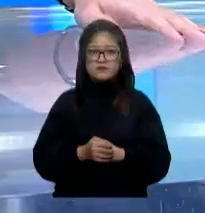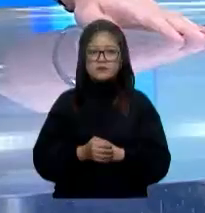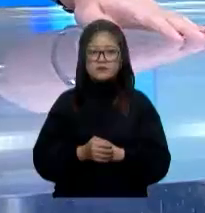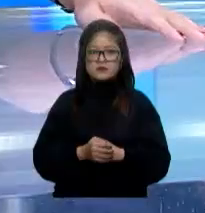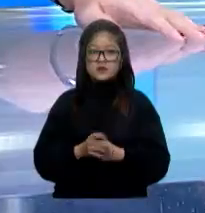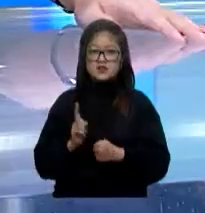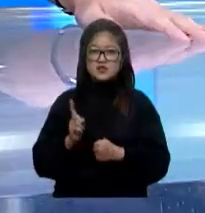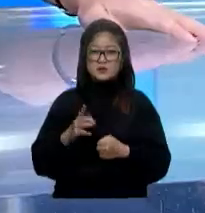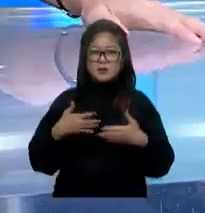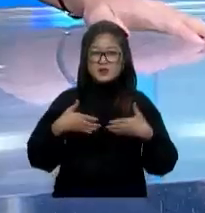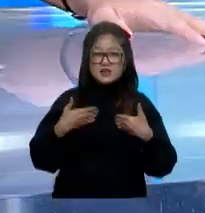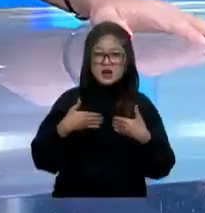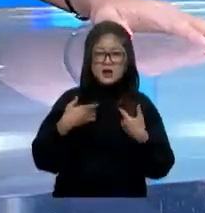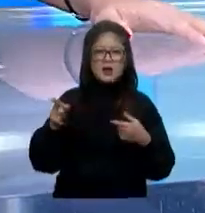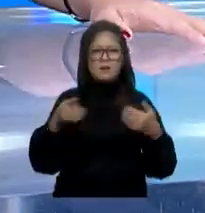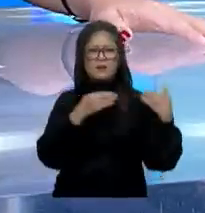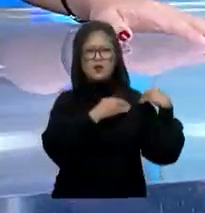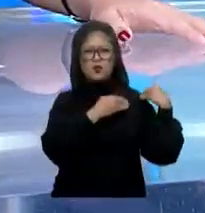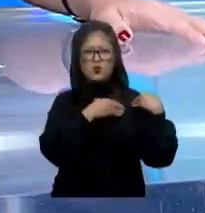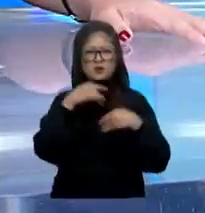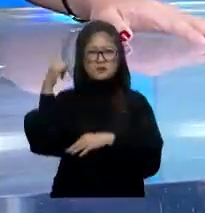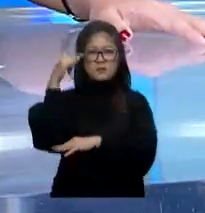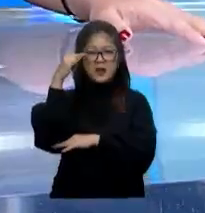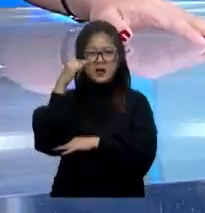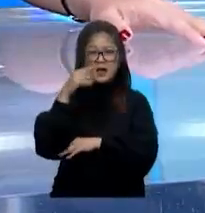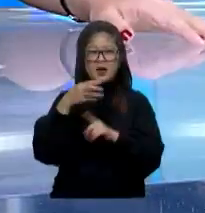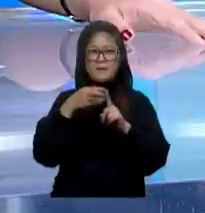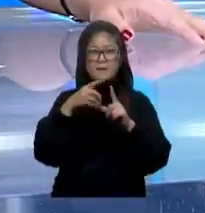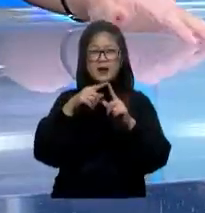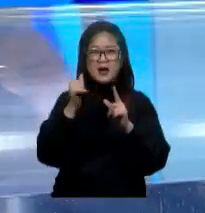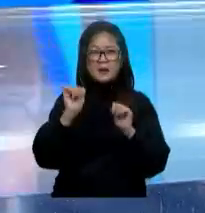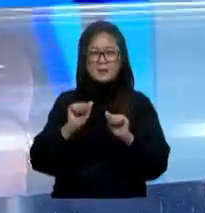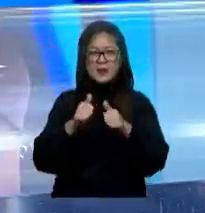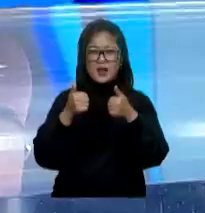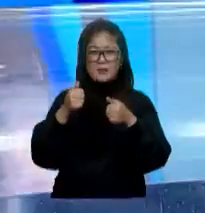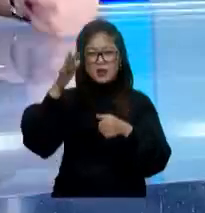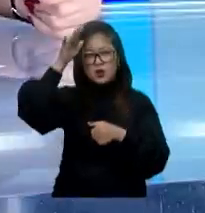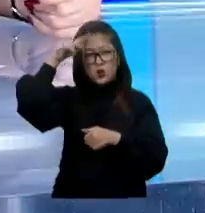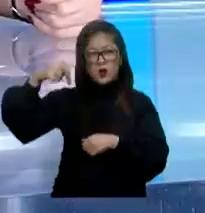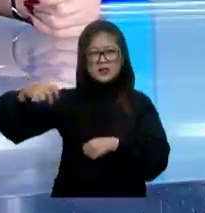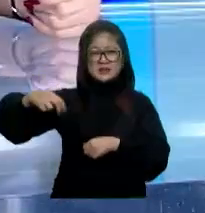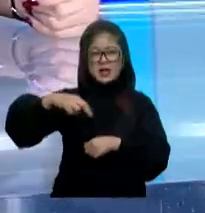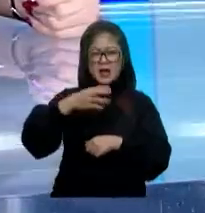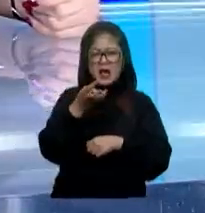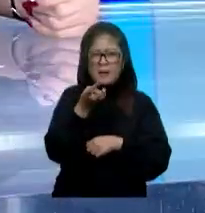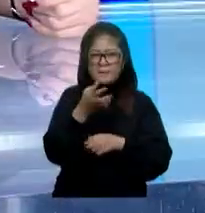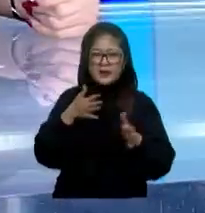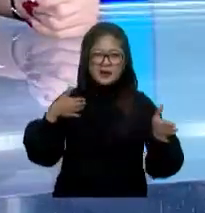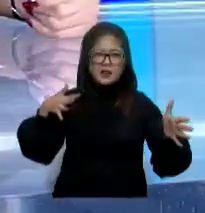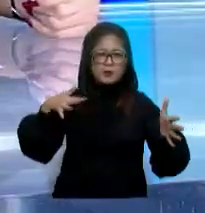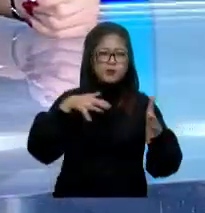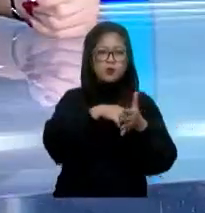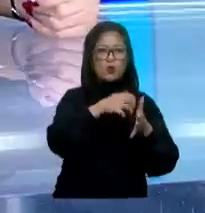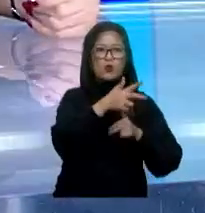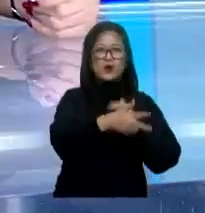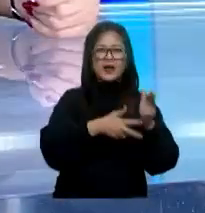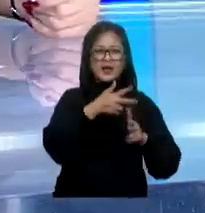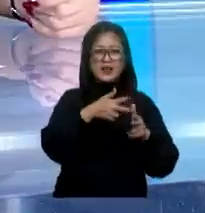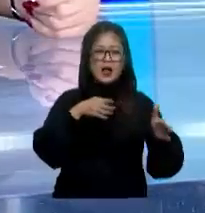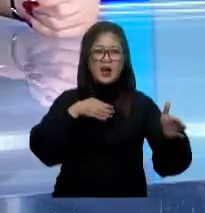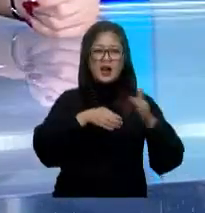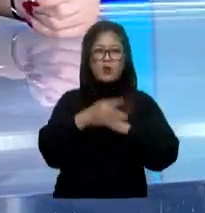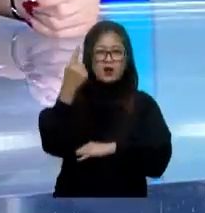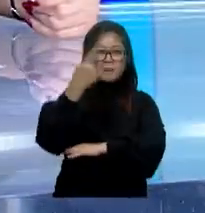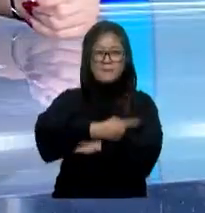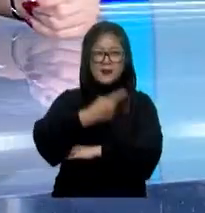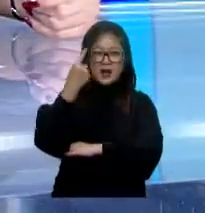Pemirsa, aksi heroik seorang petugas di Bandung, Jawa Barat menyelamatkan pejalan kaki yang nyaris tertabrak kereta lantaran nekat menerobos pintu